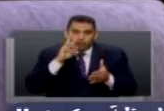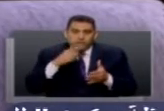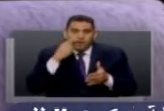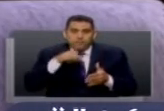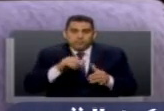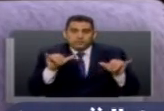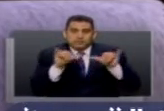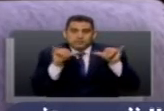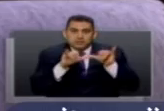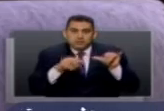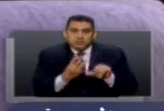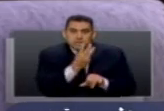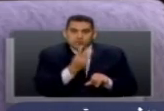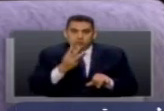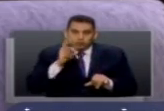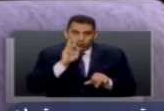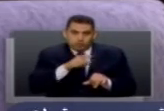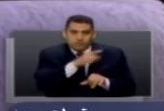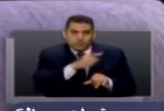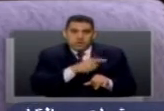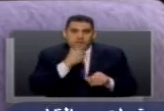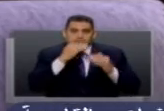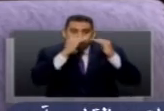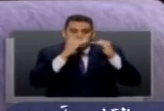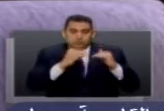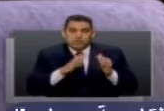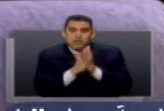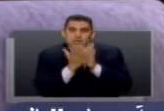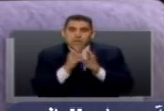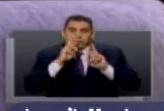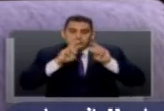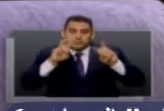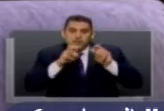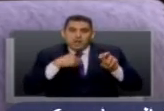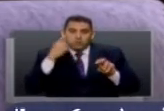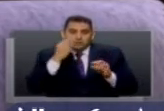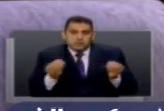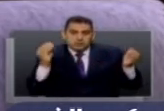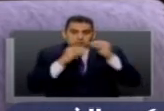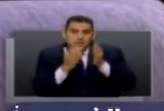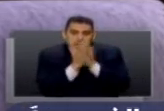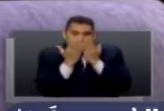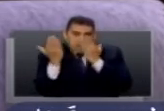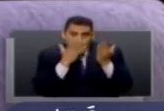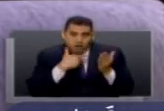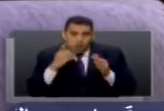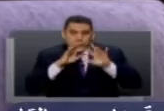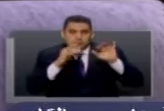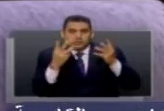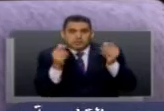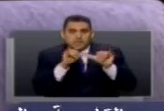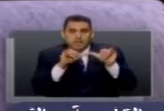موقعنا على موقع البرنامج قائمه ببعض المراجع لمن يريد ان يستزيد من القراءه في الموضوع الذي